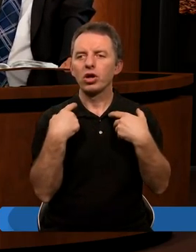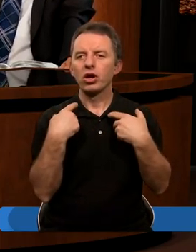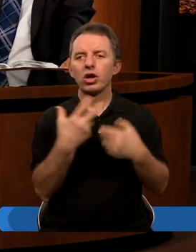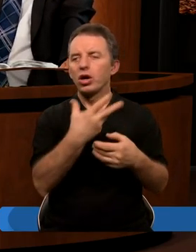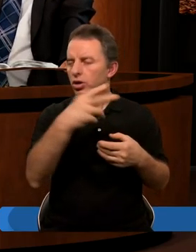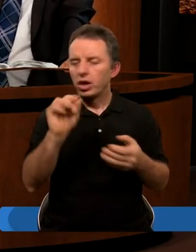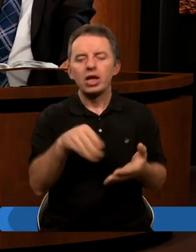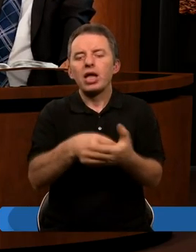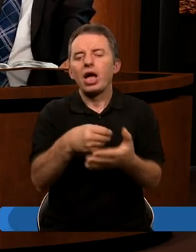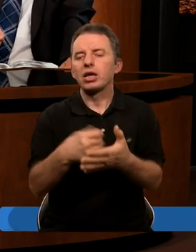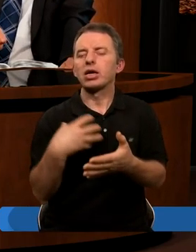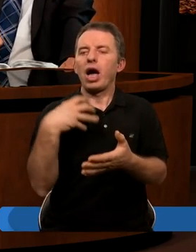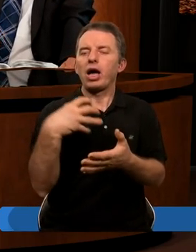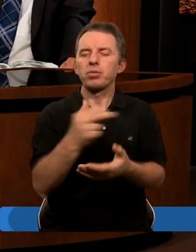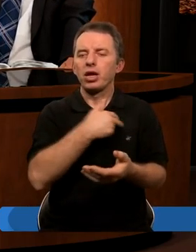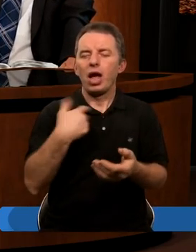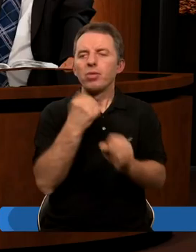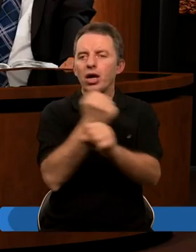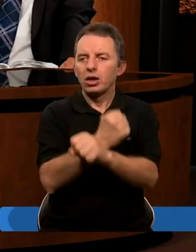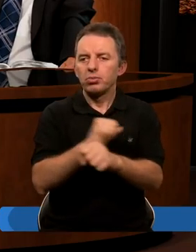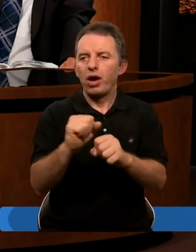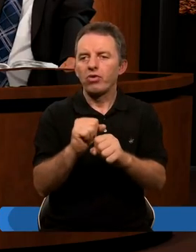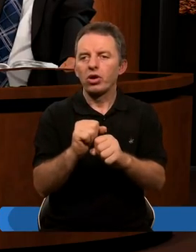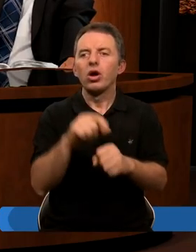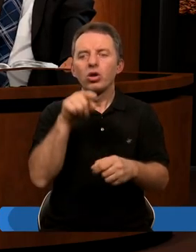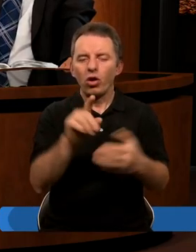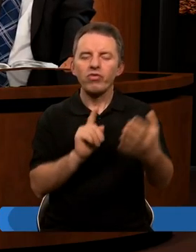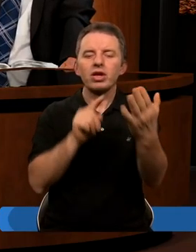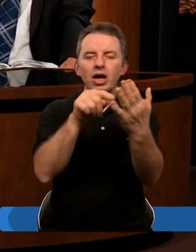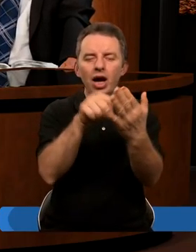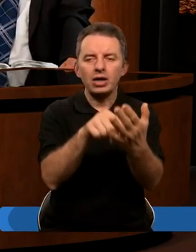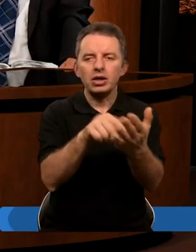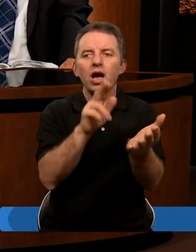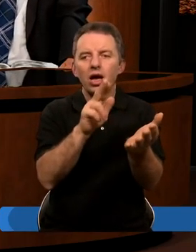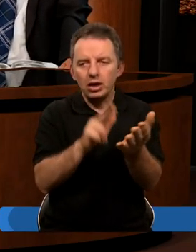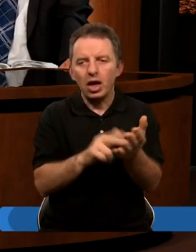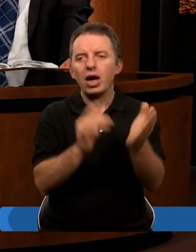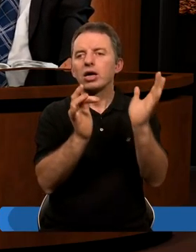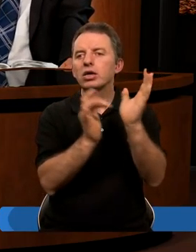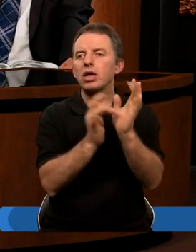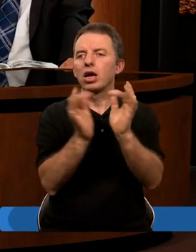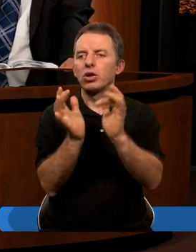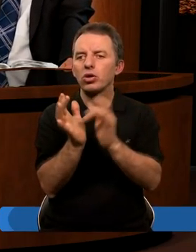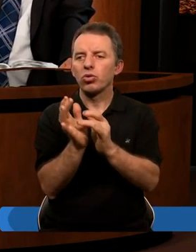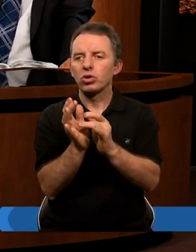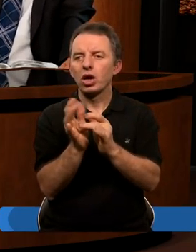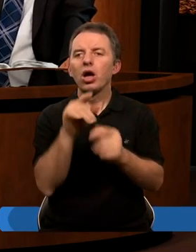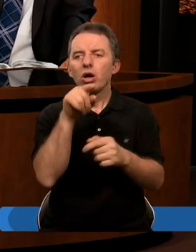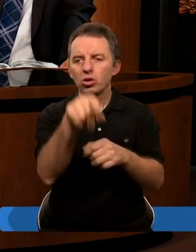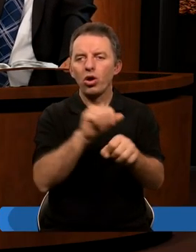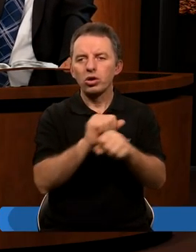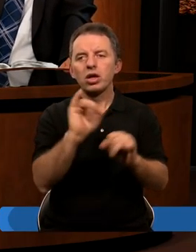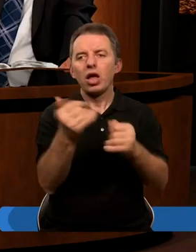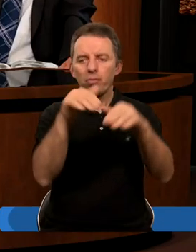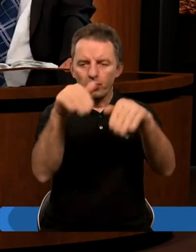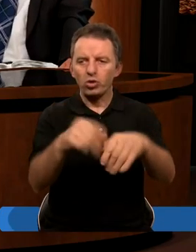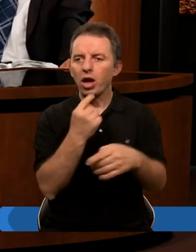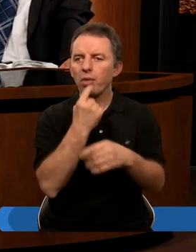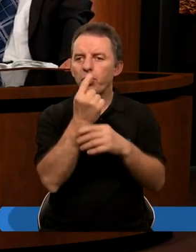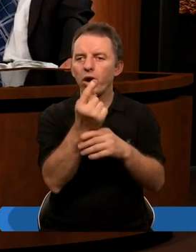nie zaskarbi nam zbawienia, tylko wskaże na Jezusa Chrystusa. I to jest, jakby można